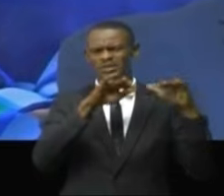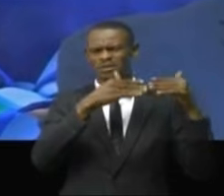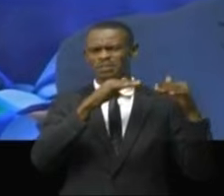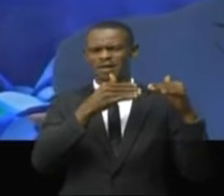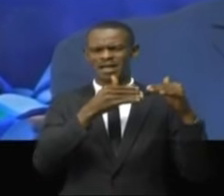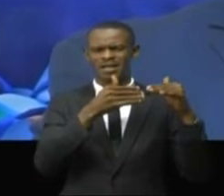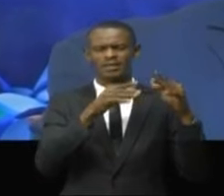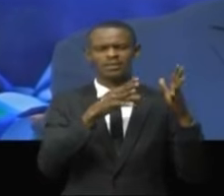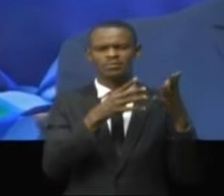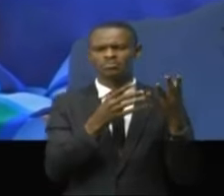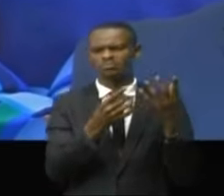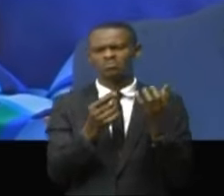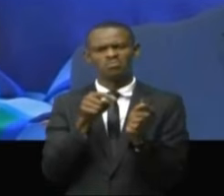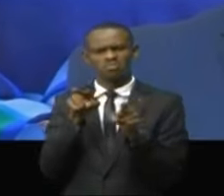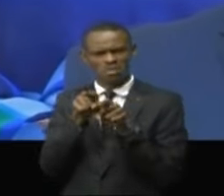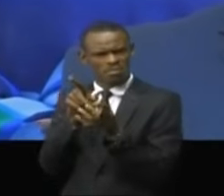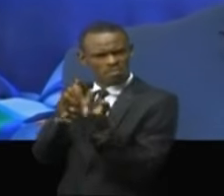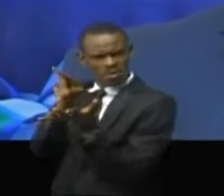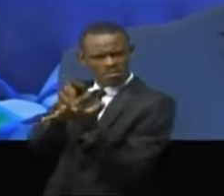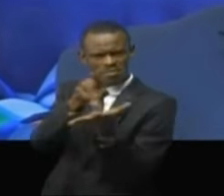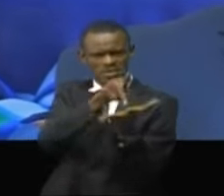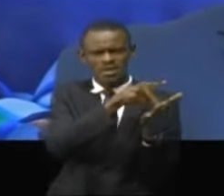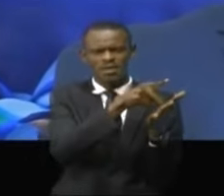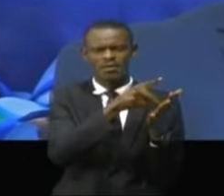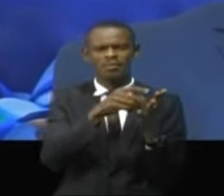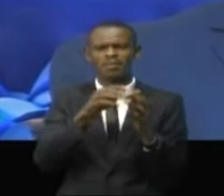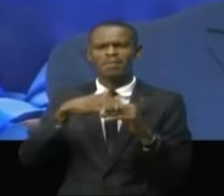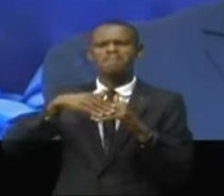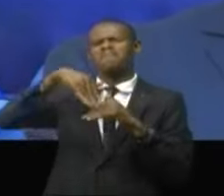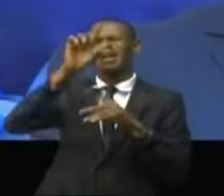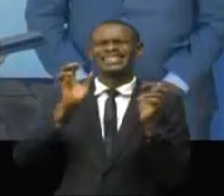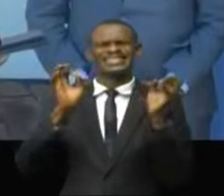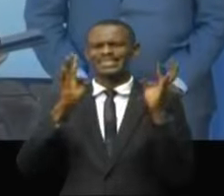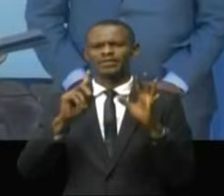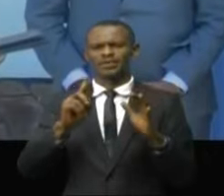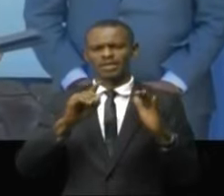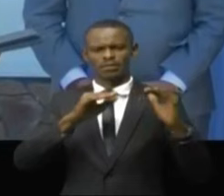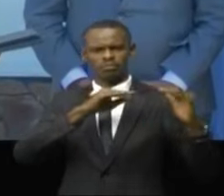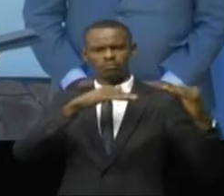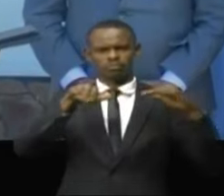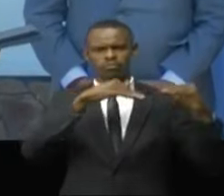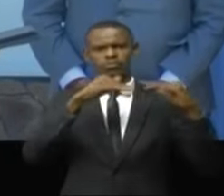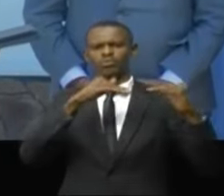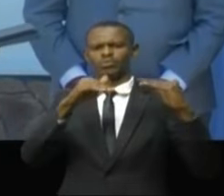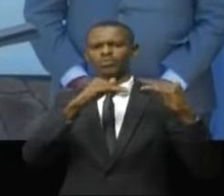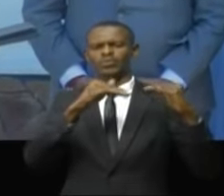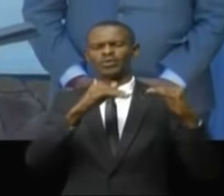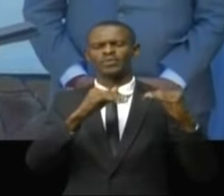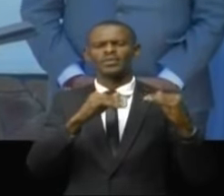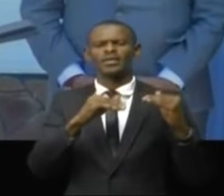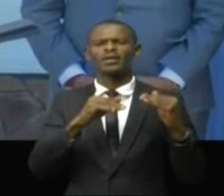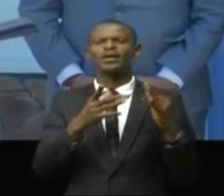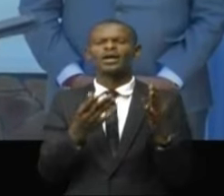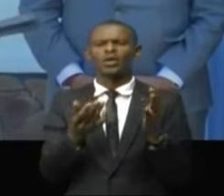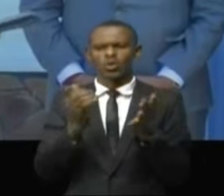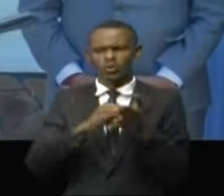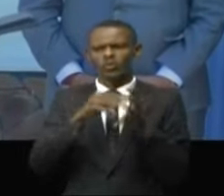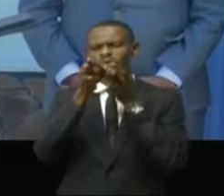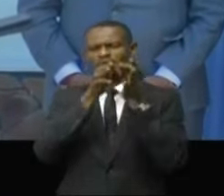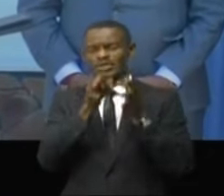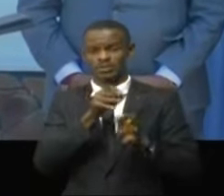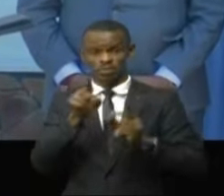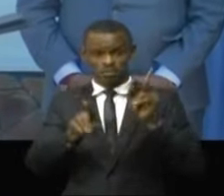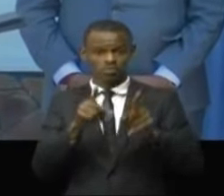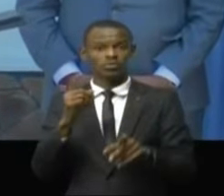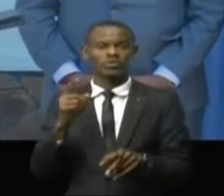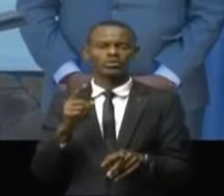d'avant. Mais je tiens à rassurer l'opinion que le gouvernement poursuit l'exécution des mesures qui ont été